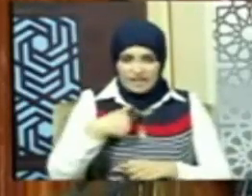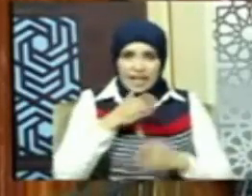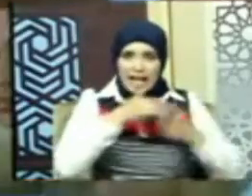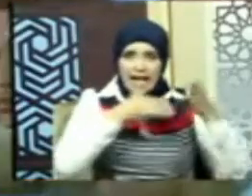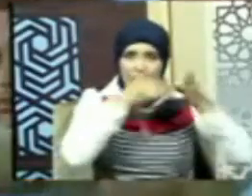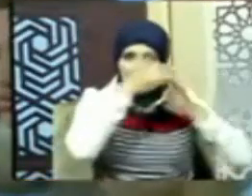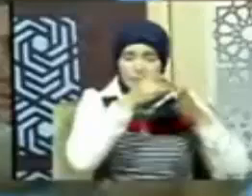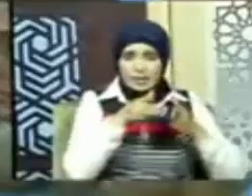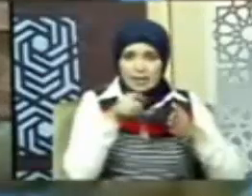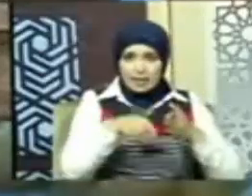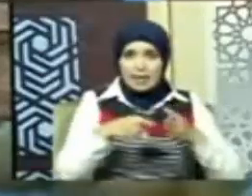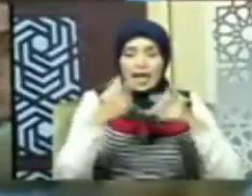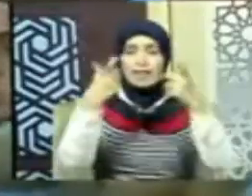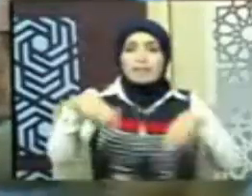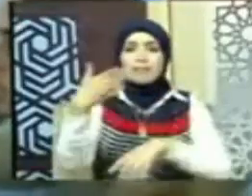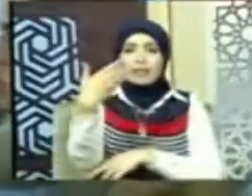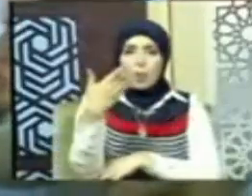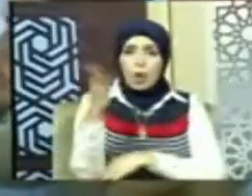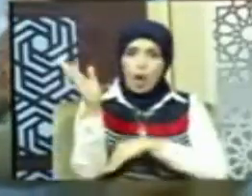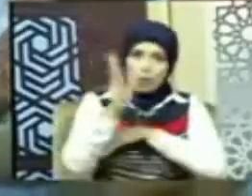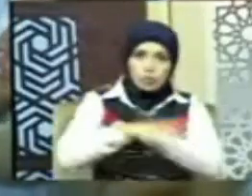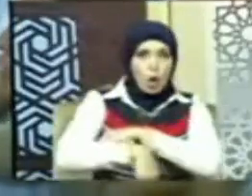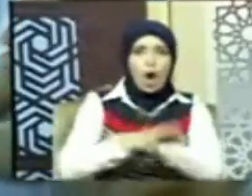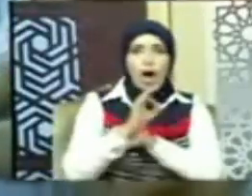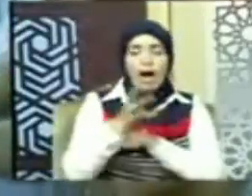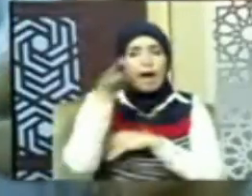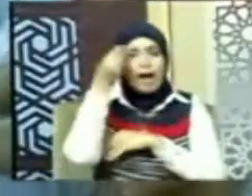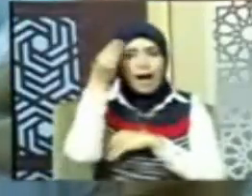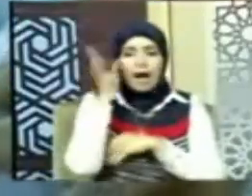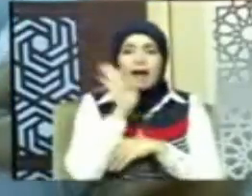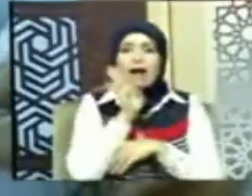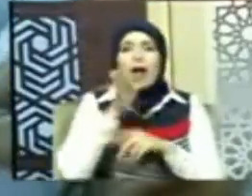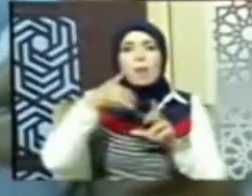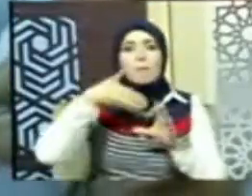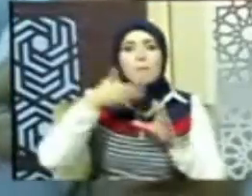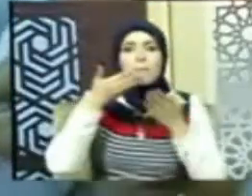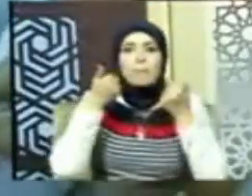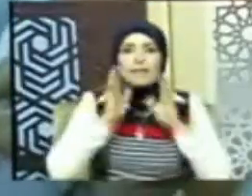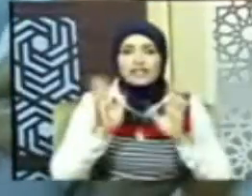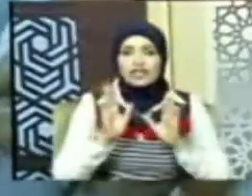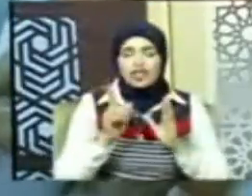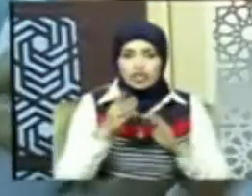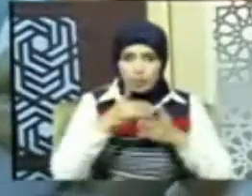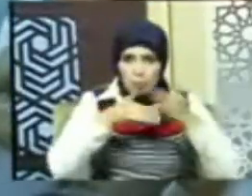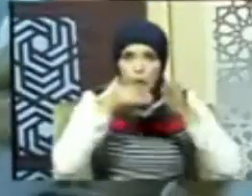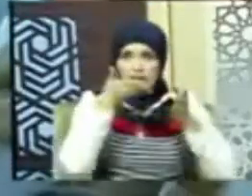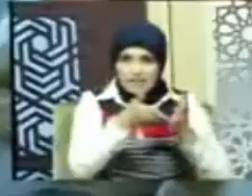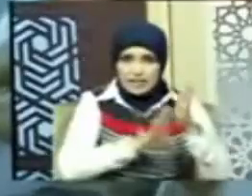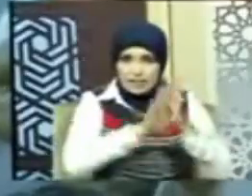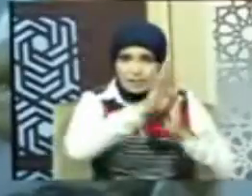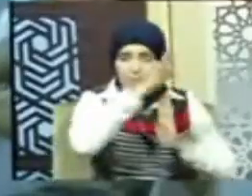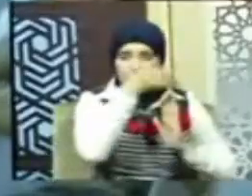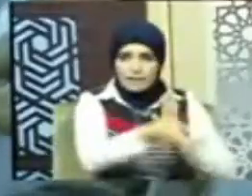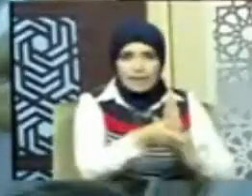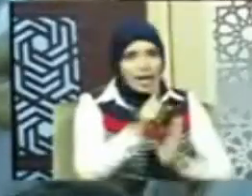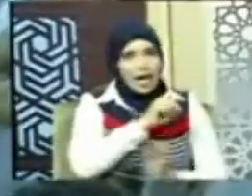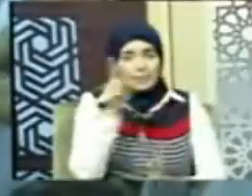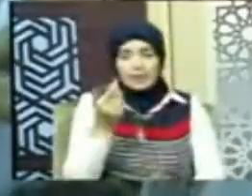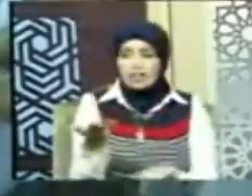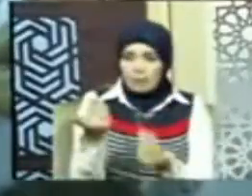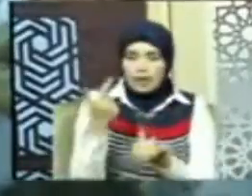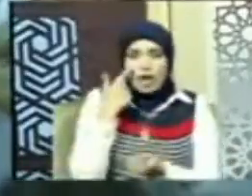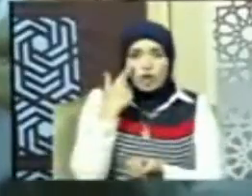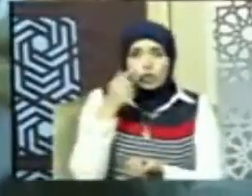أمة أي دولة تقدمت بغير العلم، حيث يكون العلم يكون التقدم،